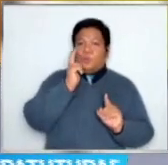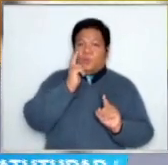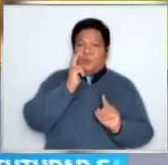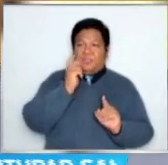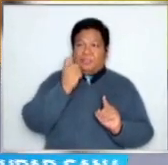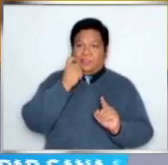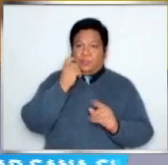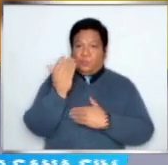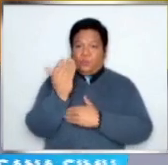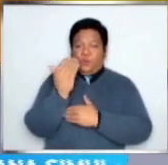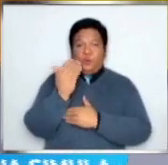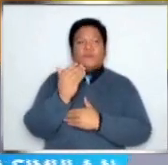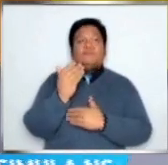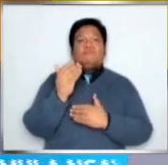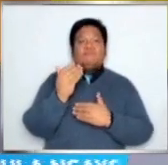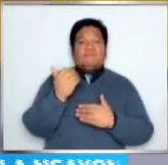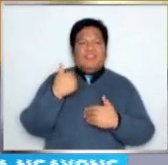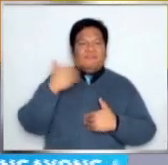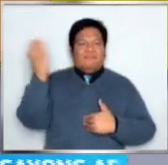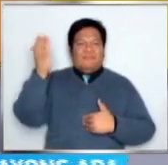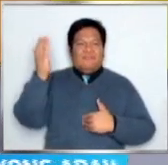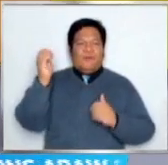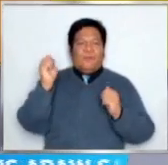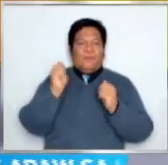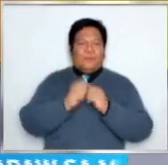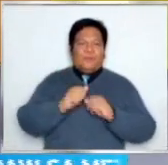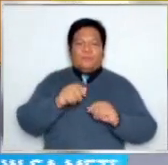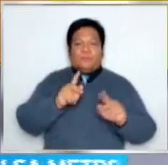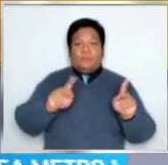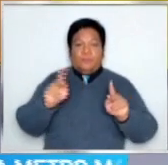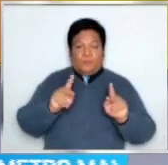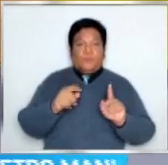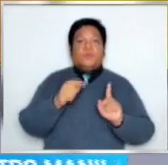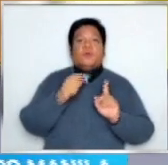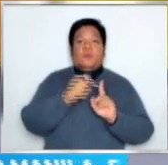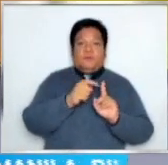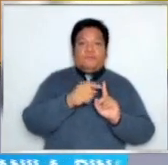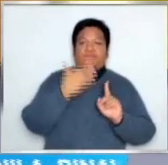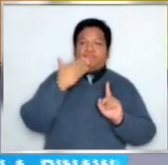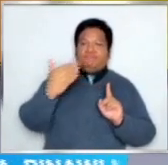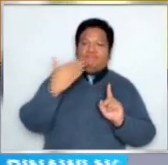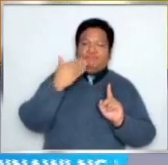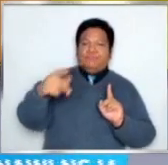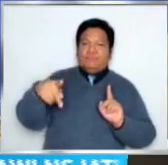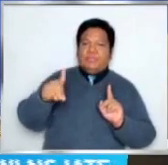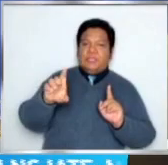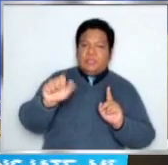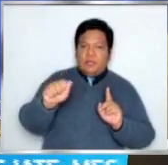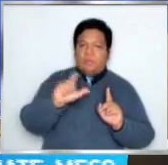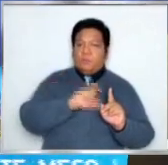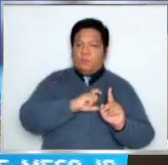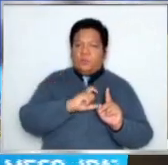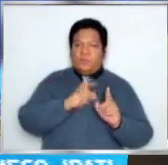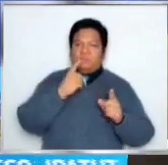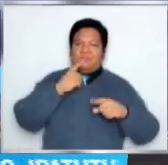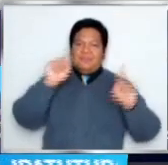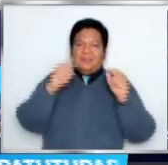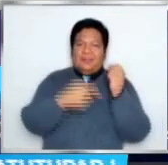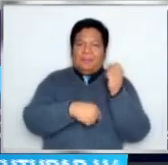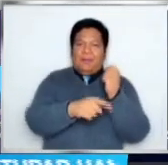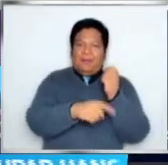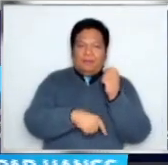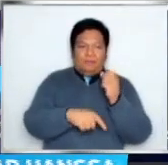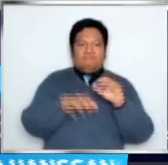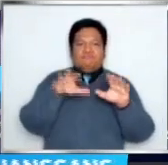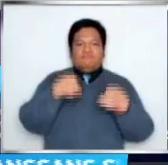pinasalamatan ni Pangulong Duterte ang PDEA at PNP sa matagumpay na drug operation sa Zambales, kung saan nasabat ang mahigit 3 bilyong